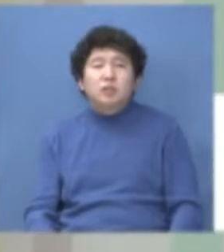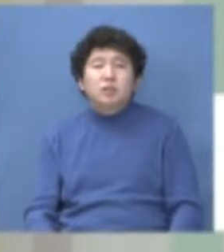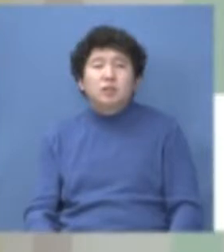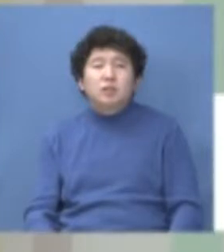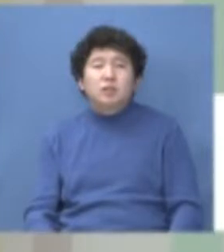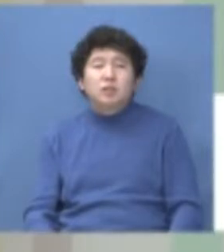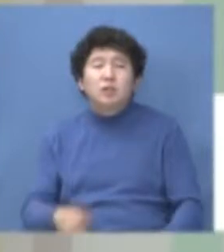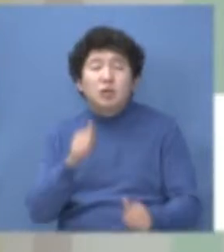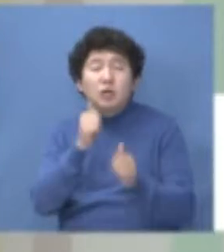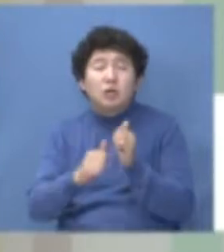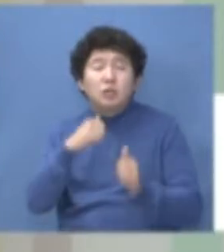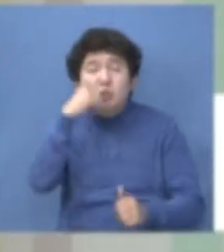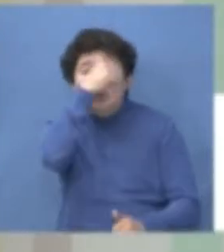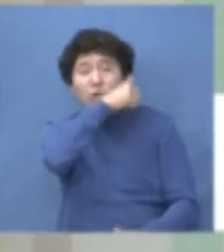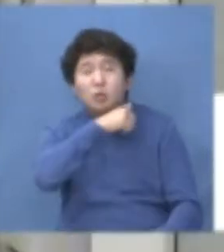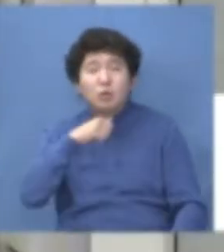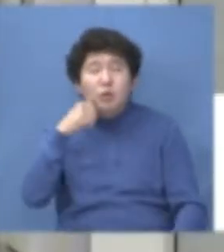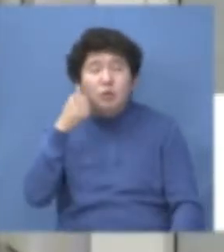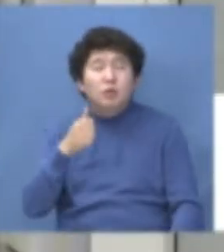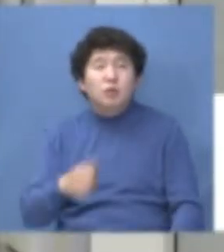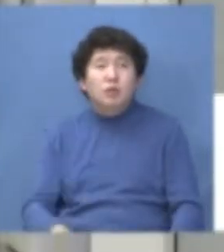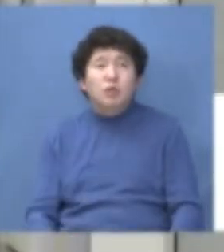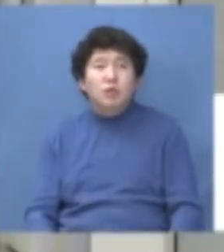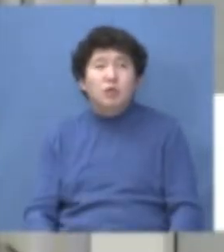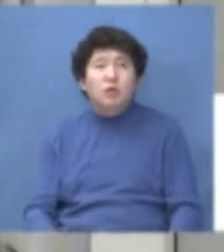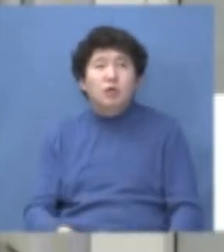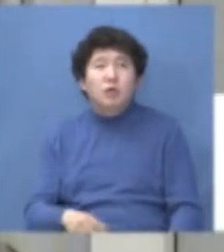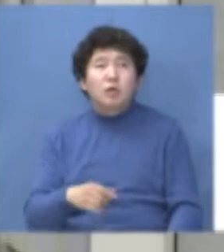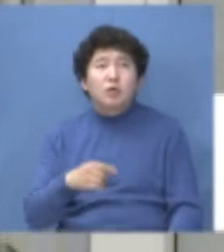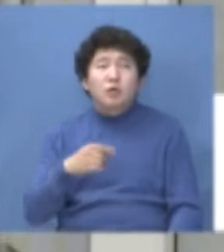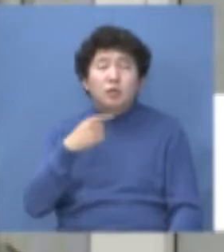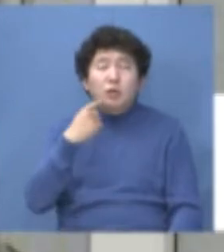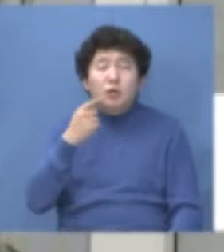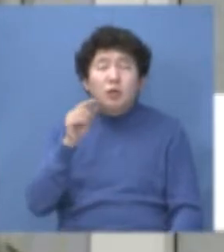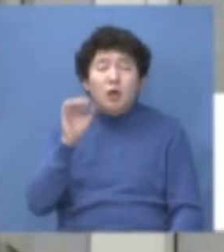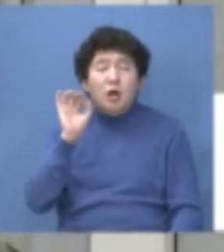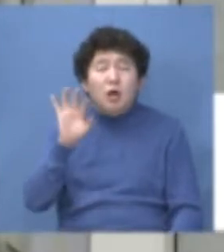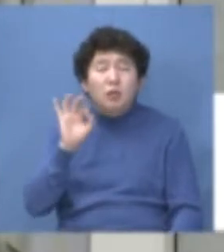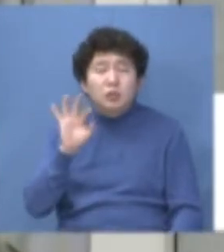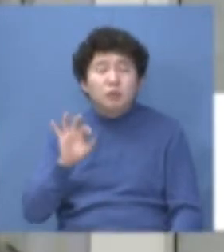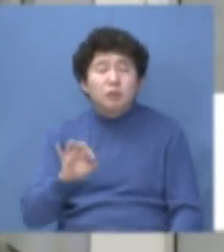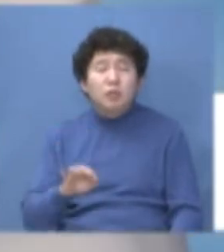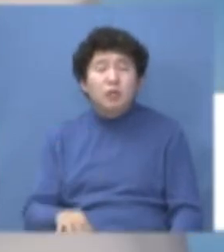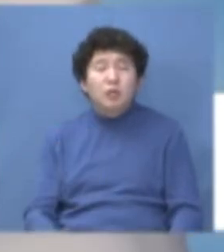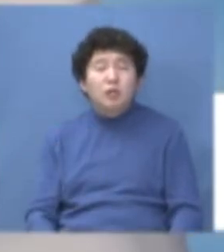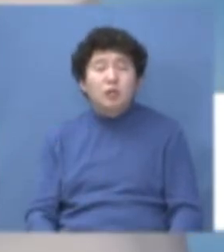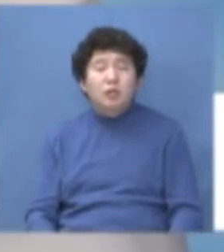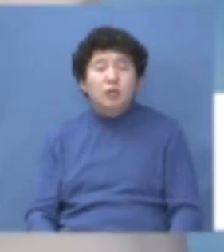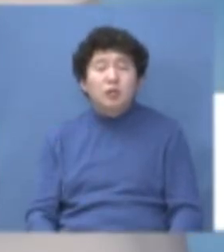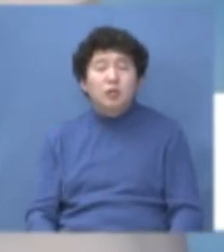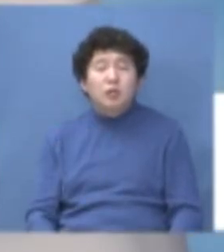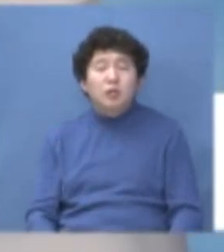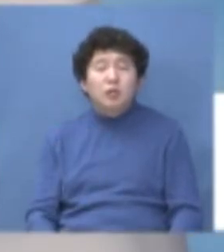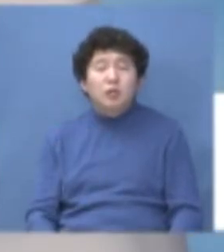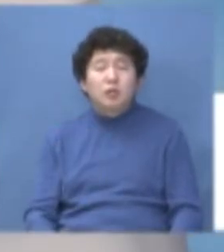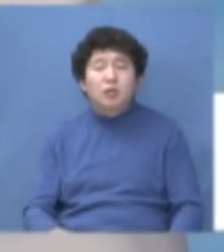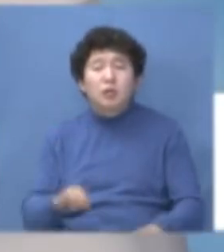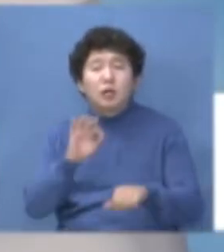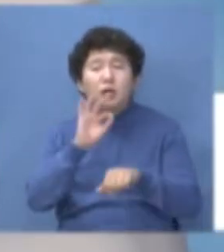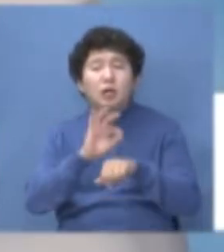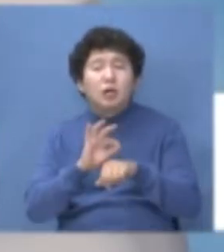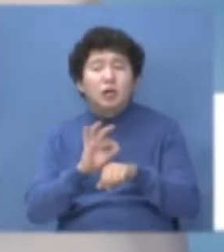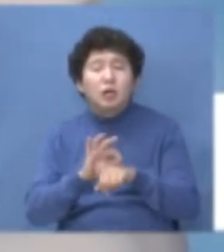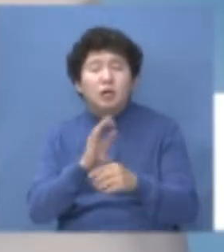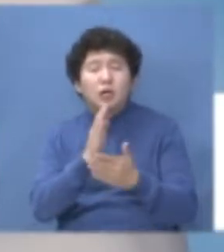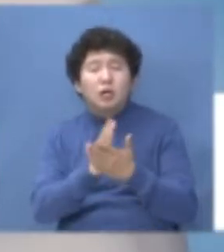Жыл сайын қазан айының бірінші сәрсенбісінде бүкіл әлемде церебралды сал ауруы күні өтеді. Мұндай диагнозы бар балаларға ерекше қолдау